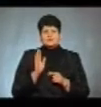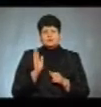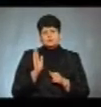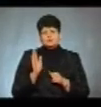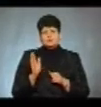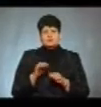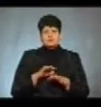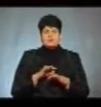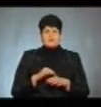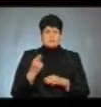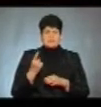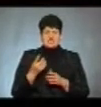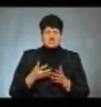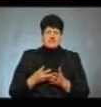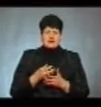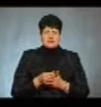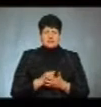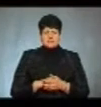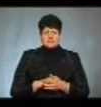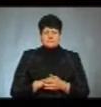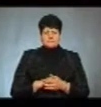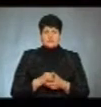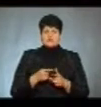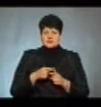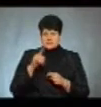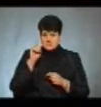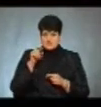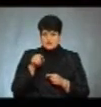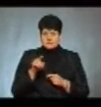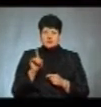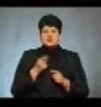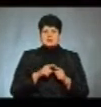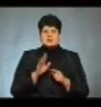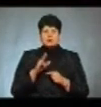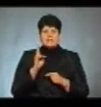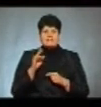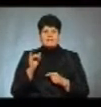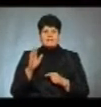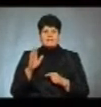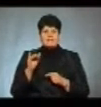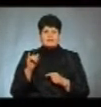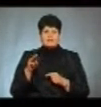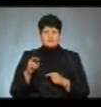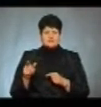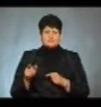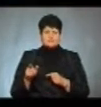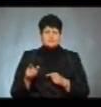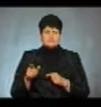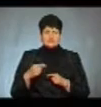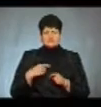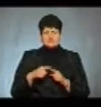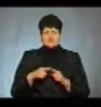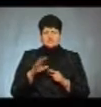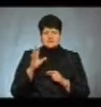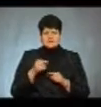будуть проведені перші виплати. Чи відомо, що це буде у квітні? Я думаю, що це, швидше за